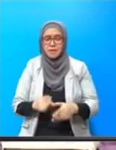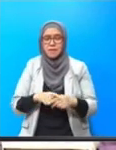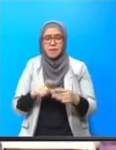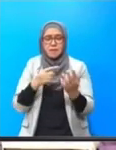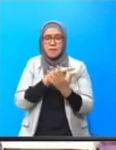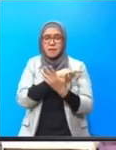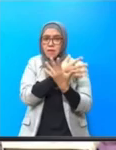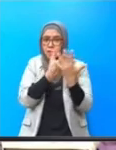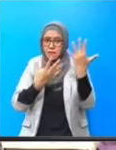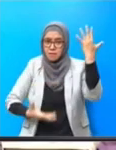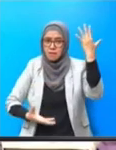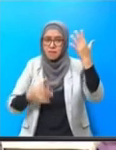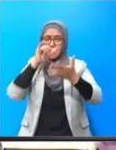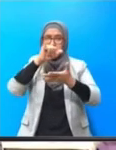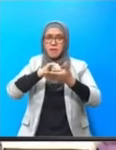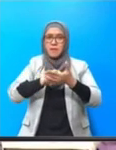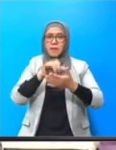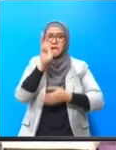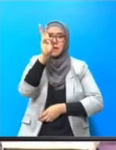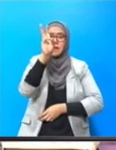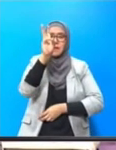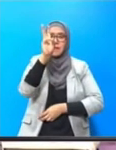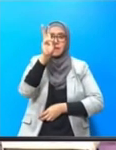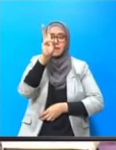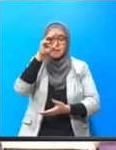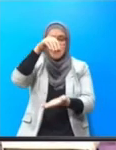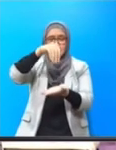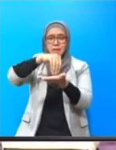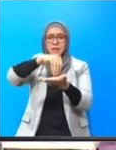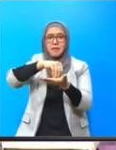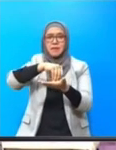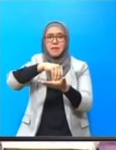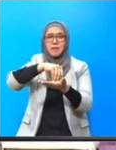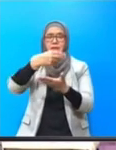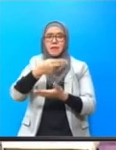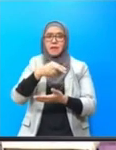Pertua, 6 berada di Hulu Rajang,